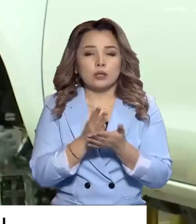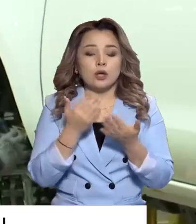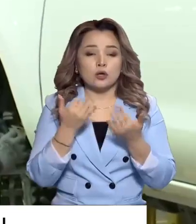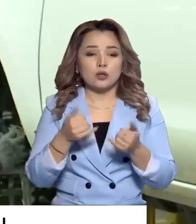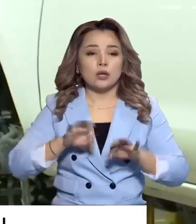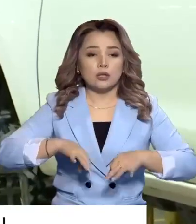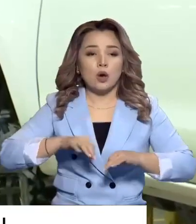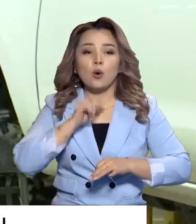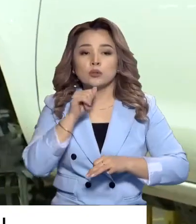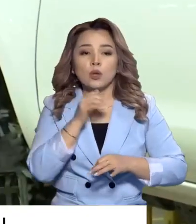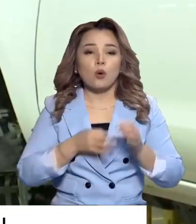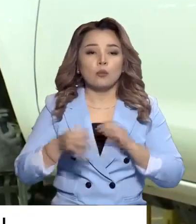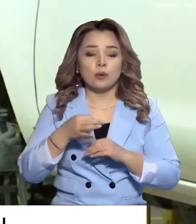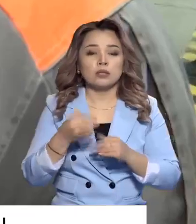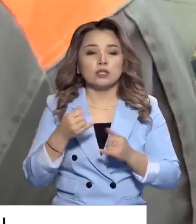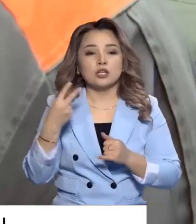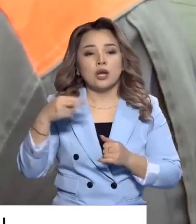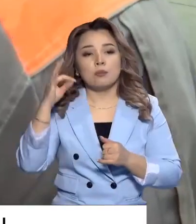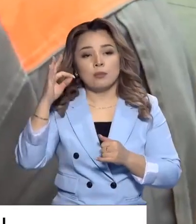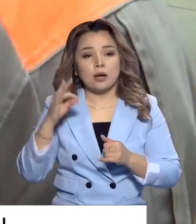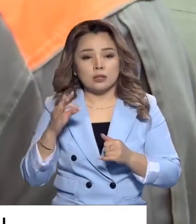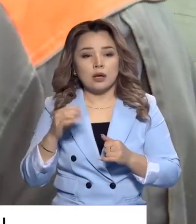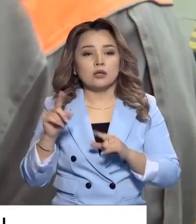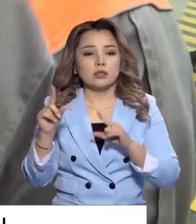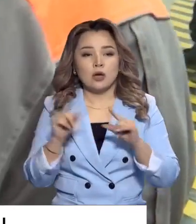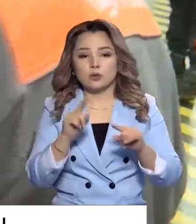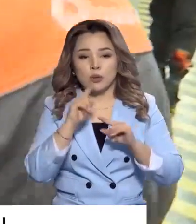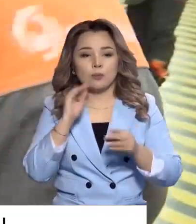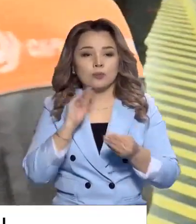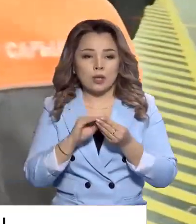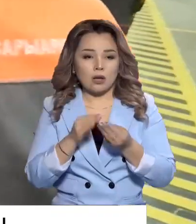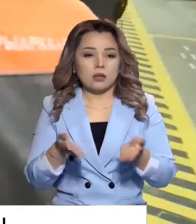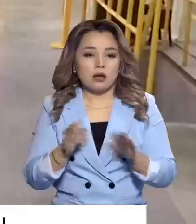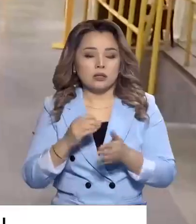былтыр 20%-ға қымбаттаған баға енді арзандамайды.